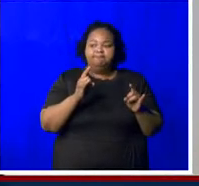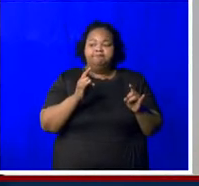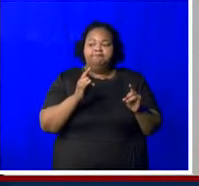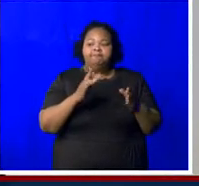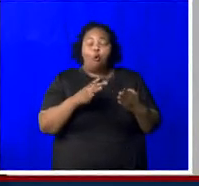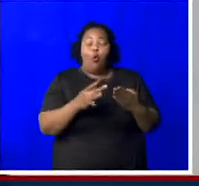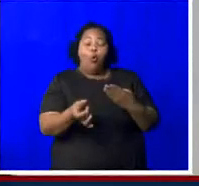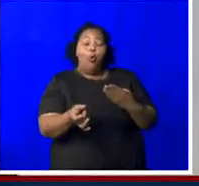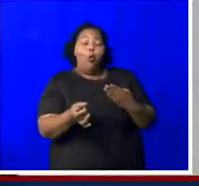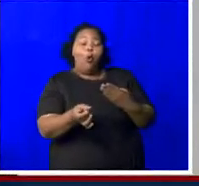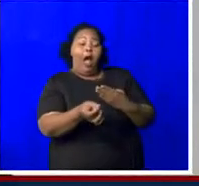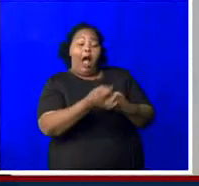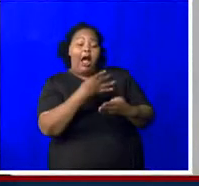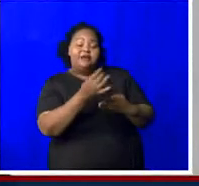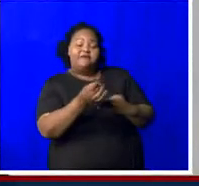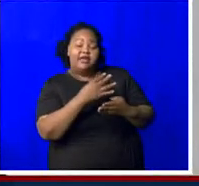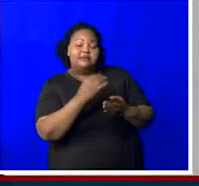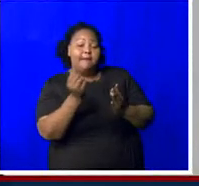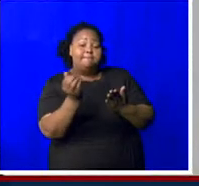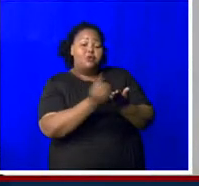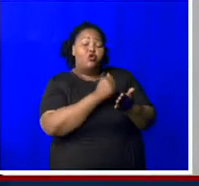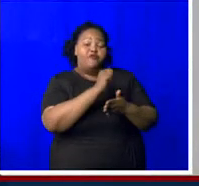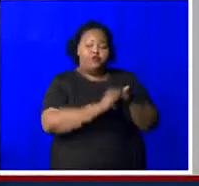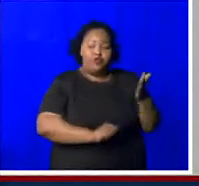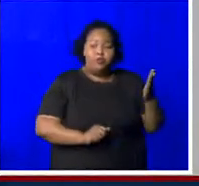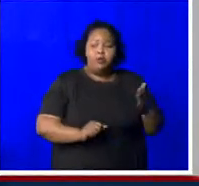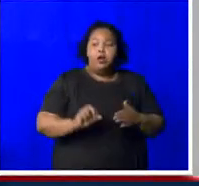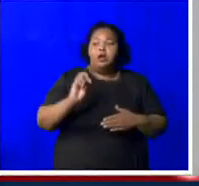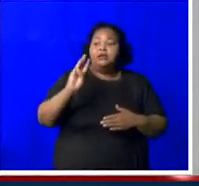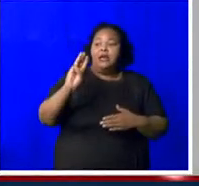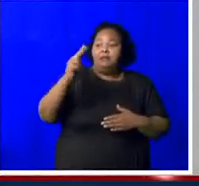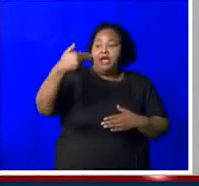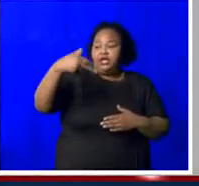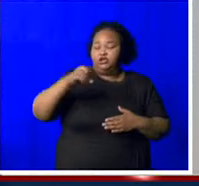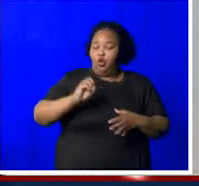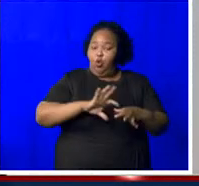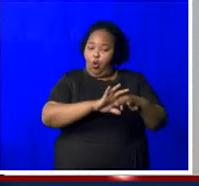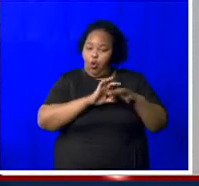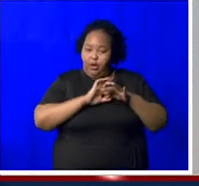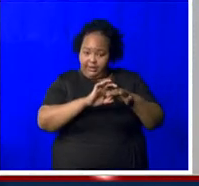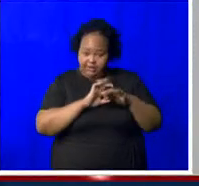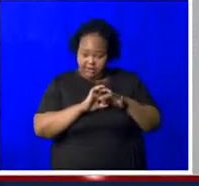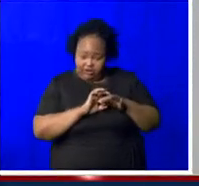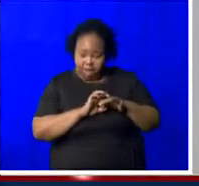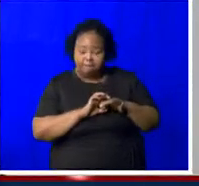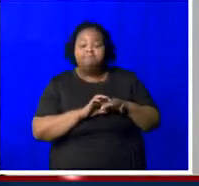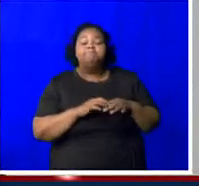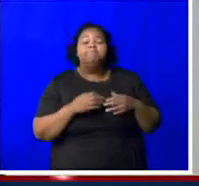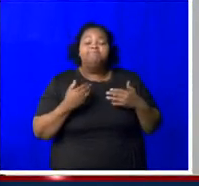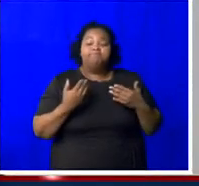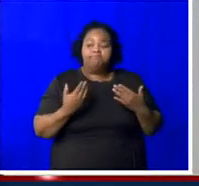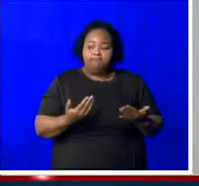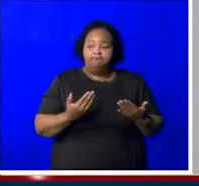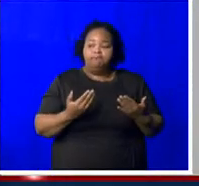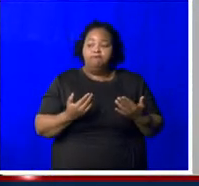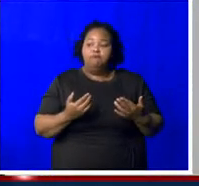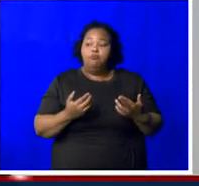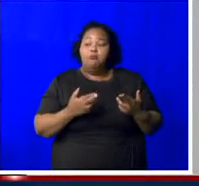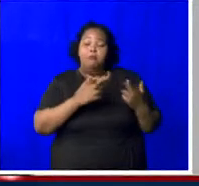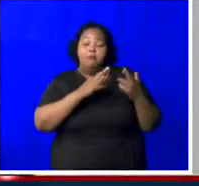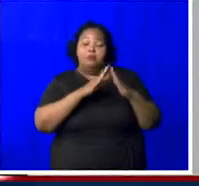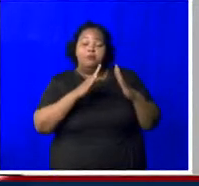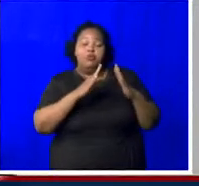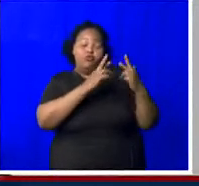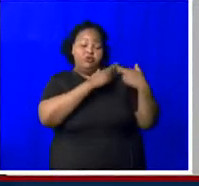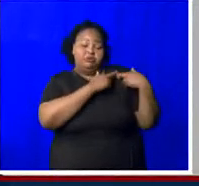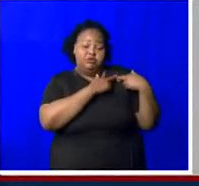linato tindlela tekuthi nalo libe nekugadza ukuthi lo imithi lengenako yekulapha abantu iphephe